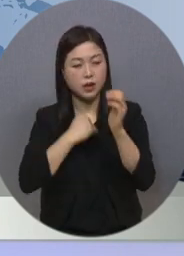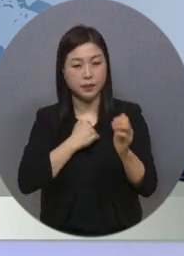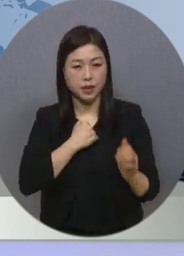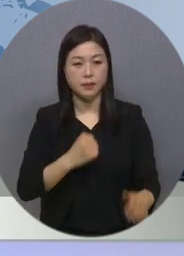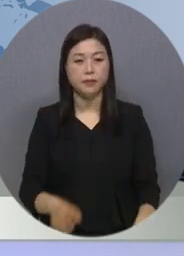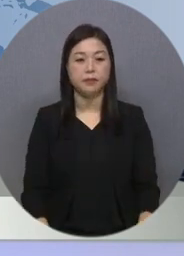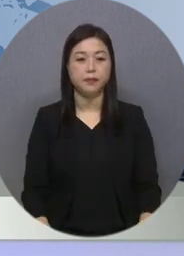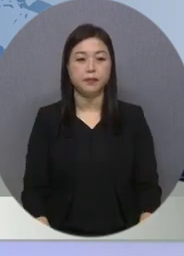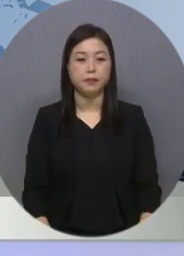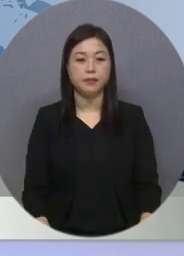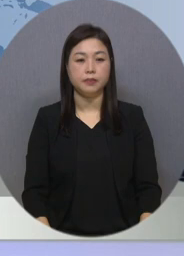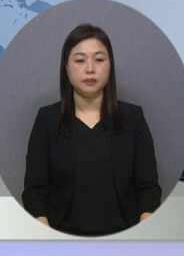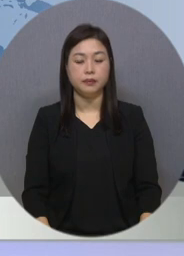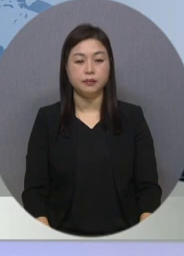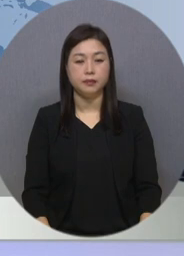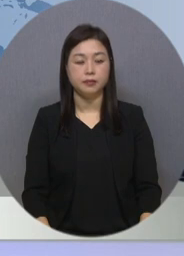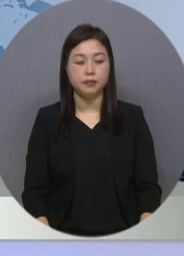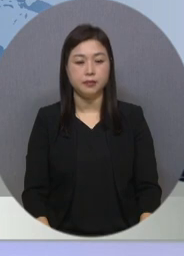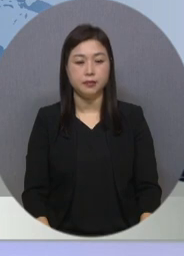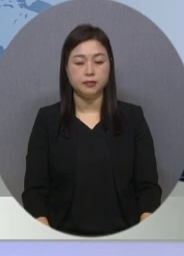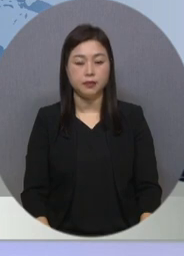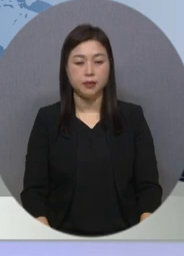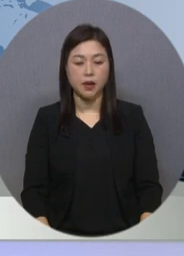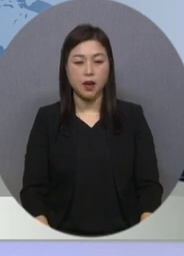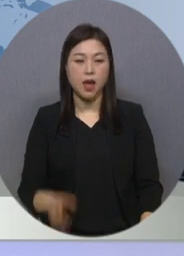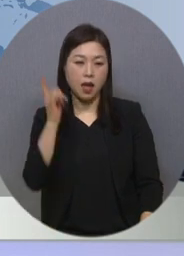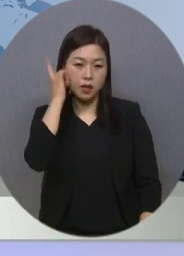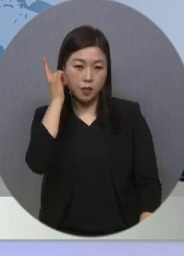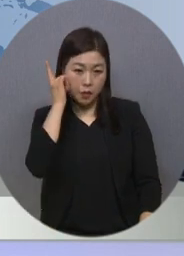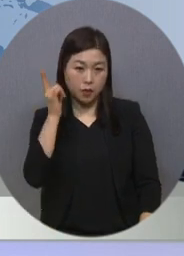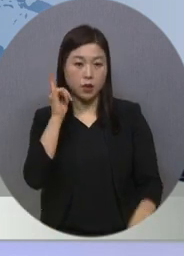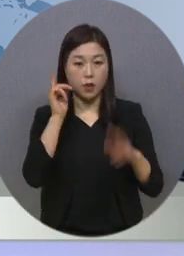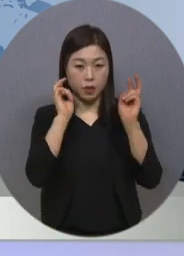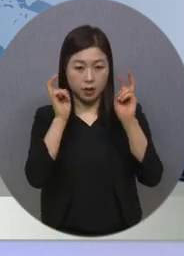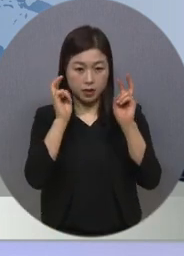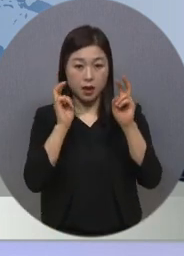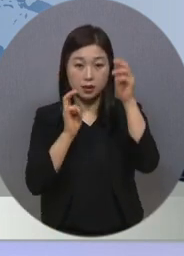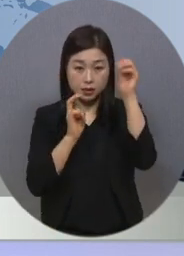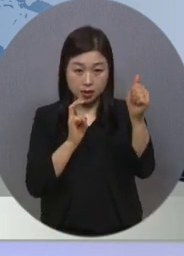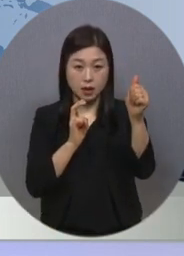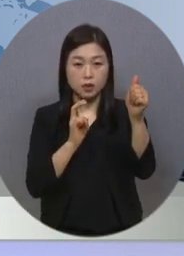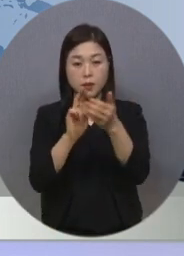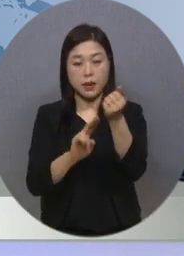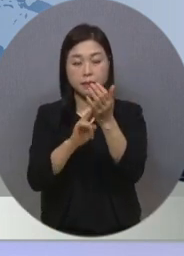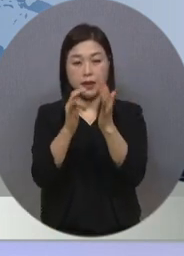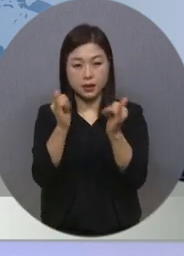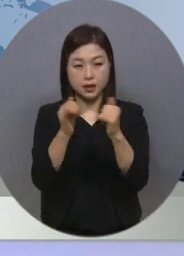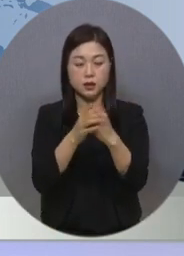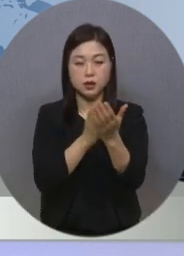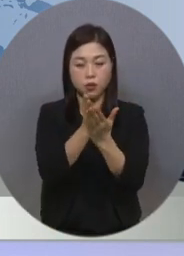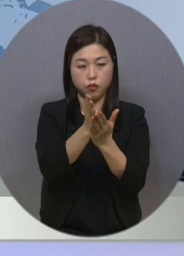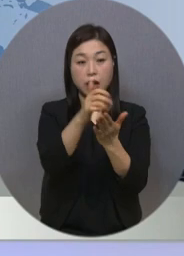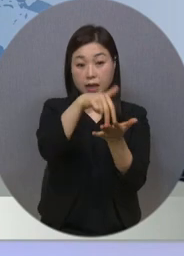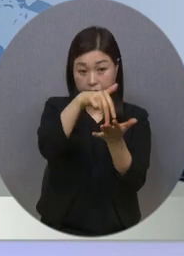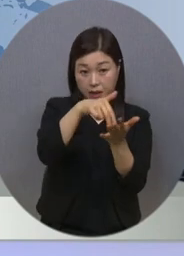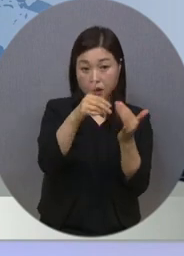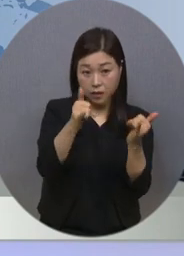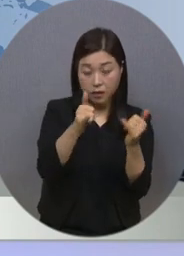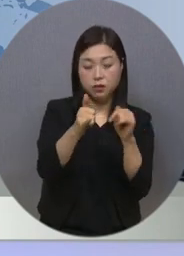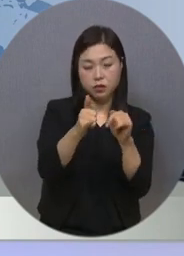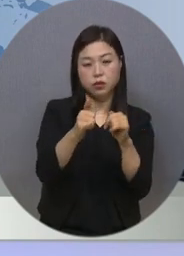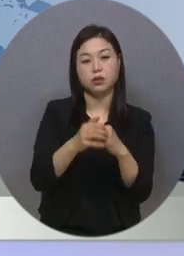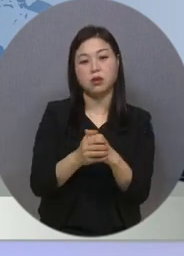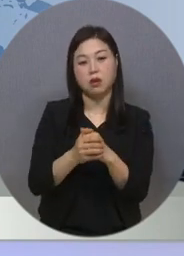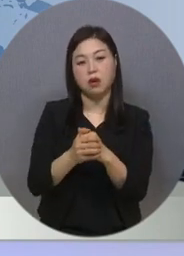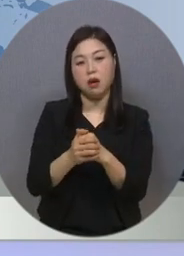답답합니다. 그래서 이동통신 사업자, 판매자는 전문가로서 고객에게 보다 자세한 설명과 안내를